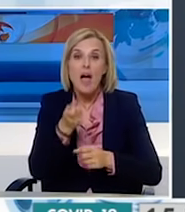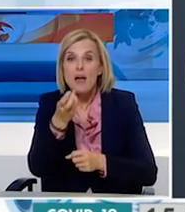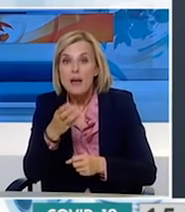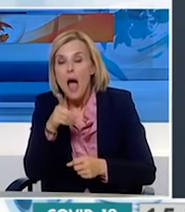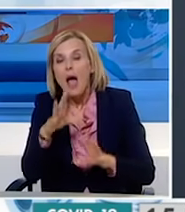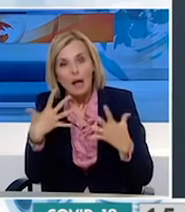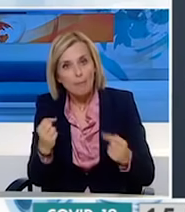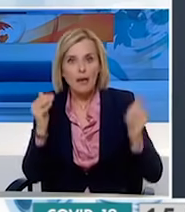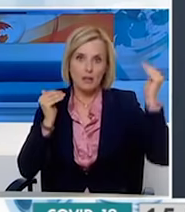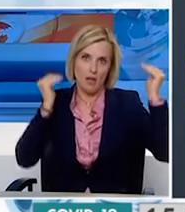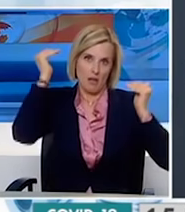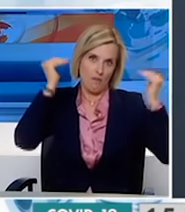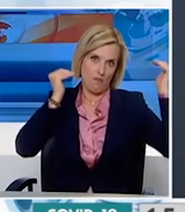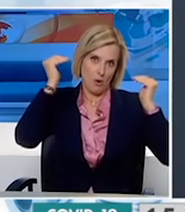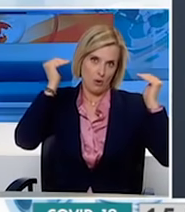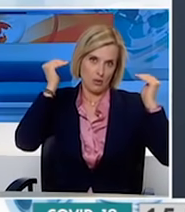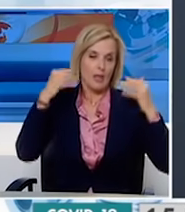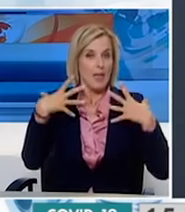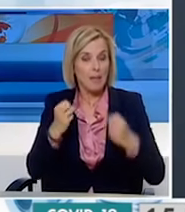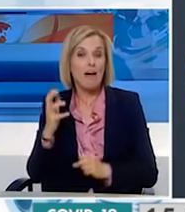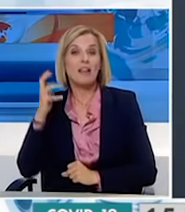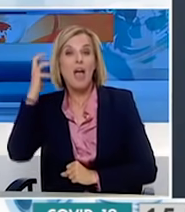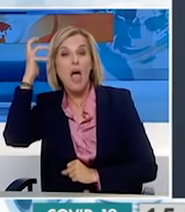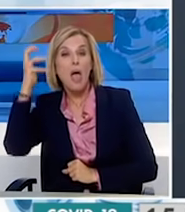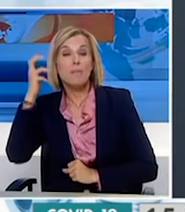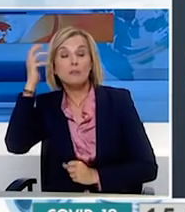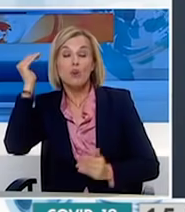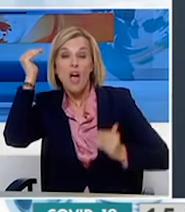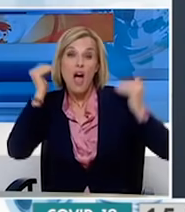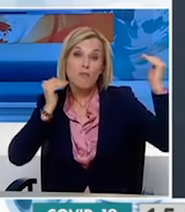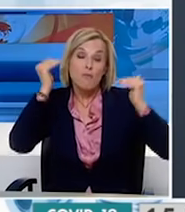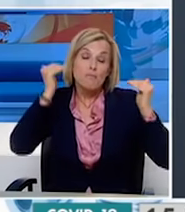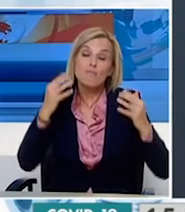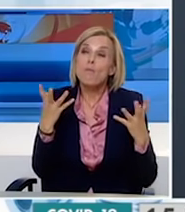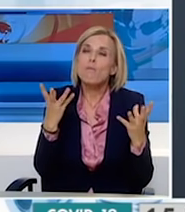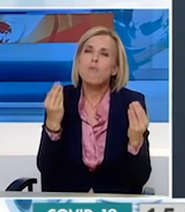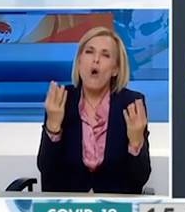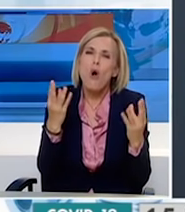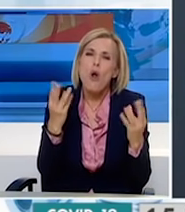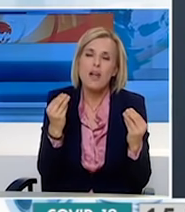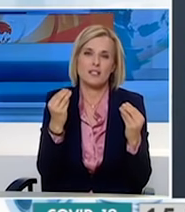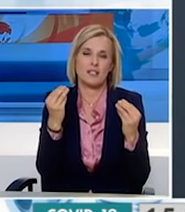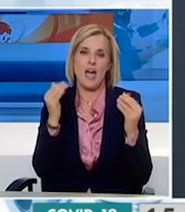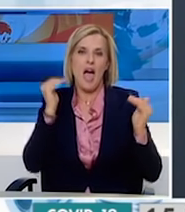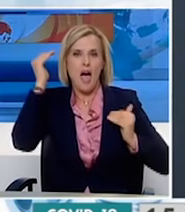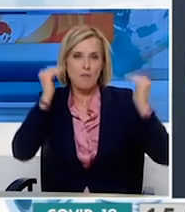αβεβαιότητα. Υπάρχει και εδώ η περίφημη επιστημονική αβεβαιότητα, υπάρχει το εύρος των εκτιμήσεων, και μπορώ να σας πω ότι με